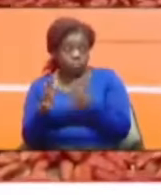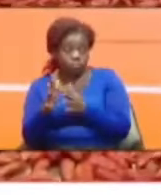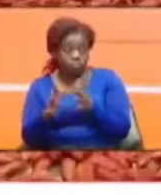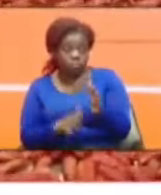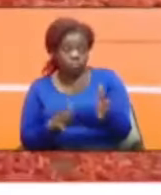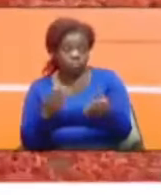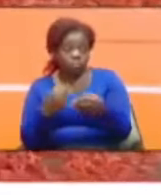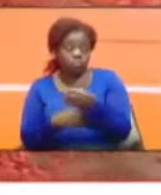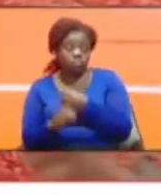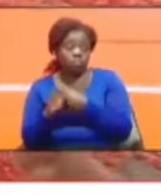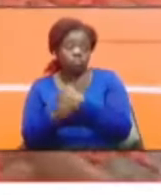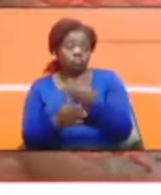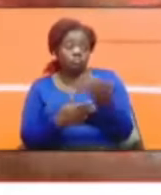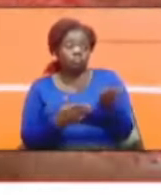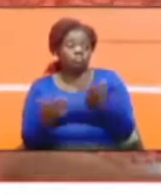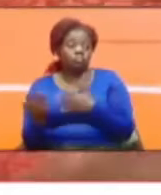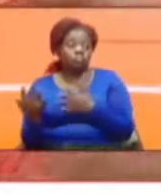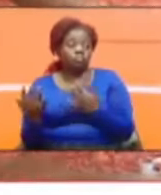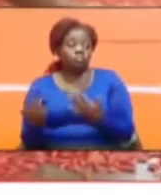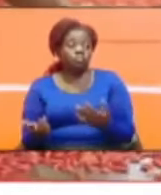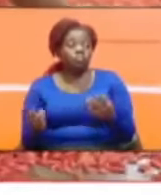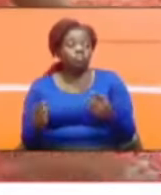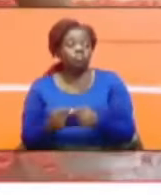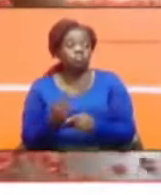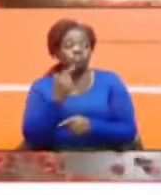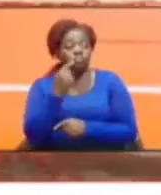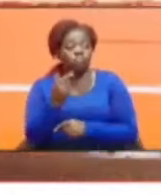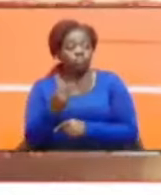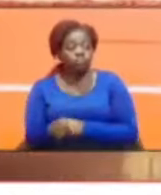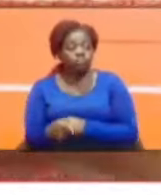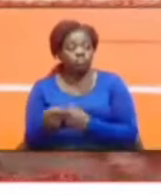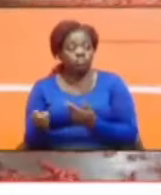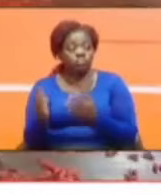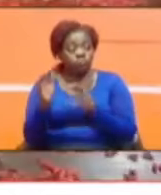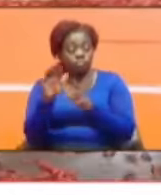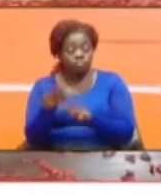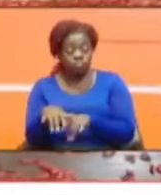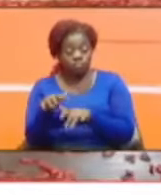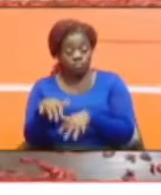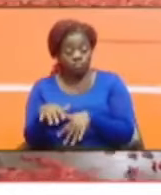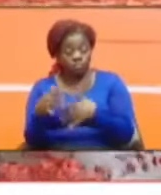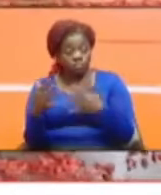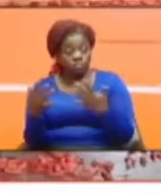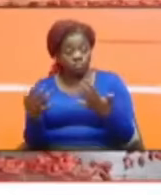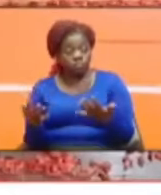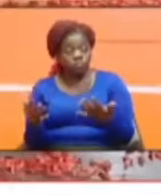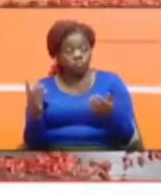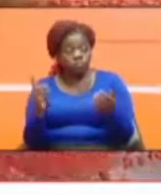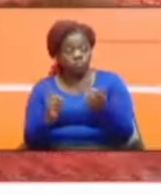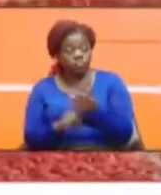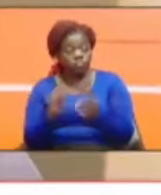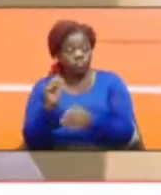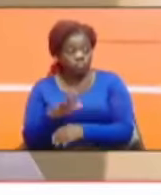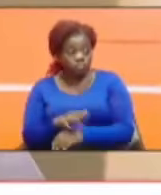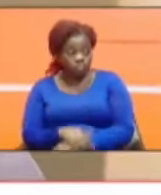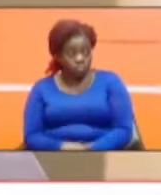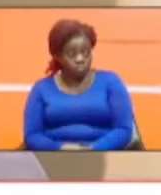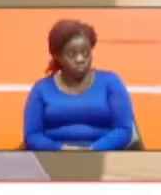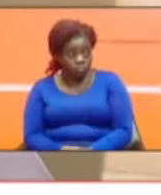ne babitunda mu mawanga ebweru era ng'ono ategeeza ng'abalimi ebirime bye balima bwe babifuna mu kiralo.